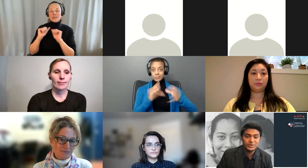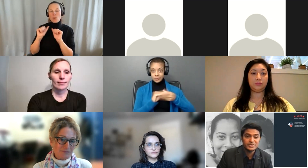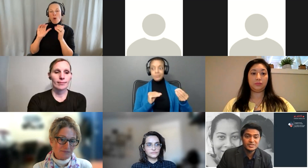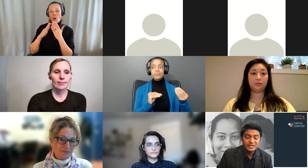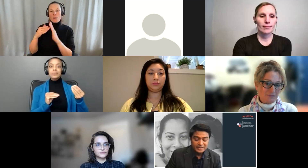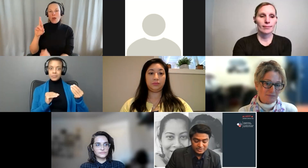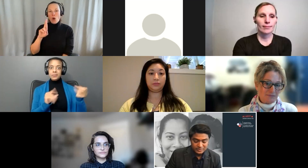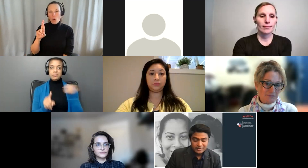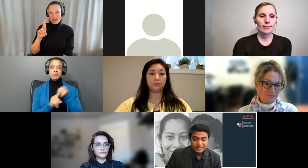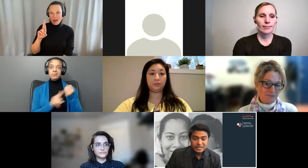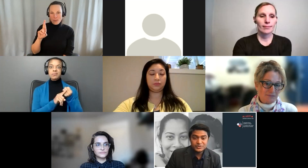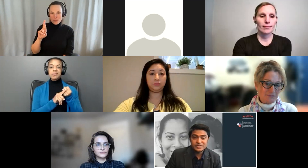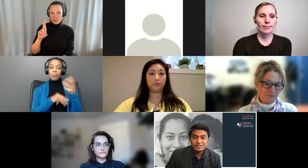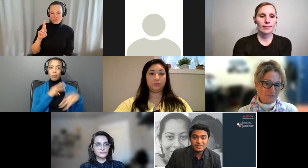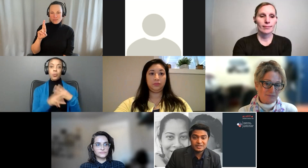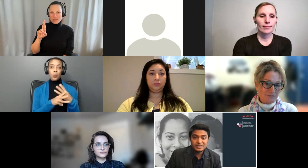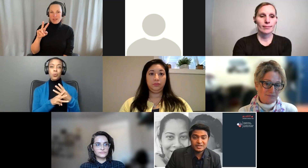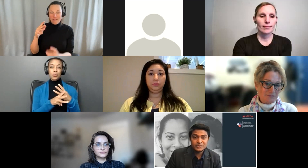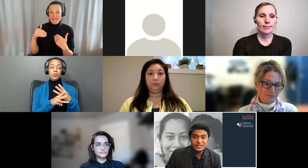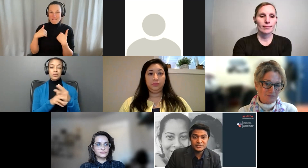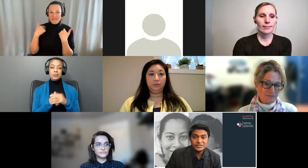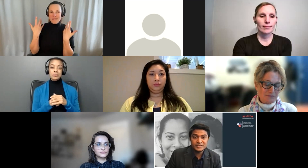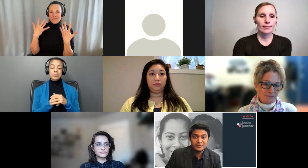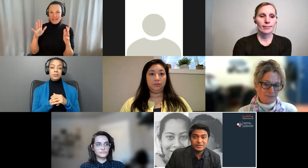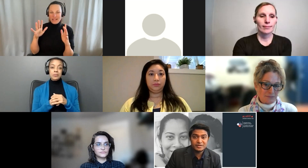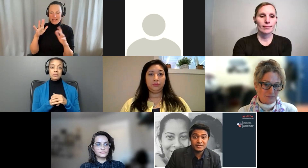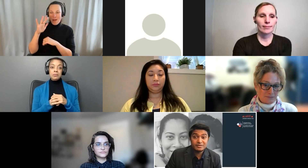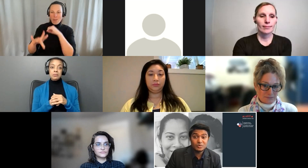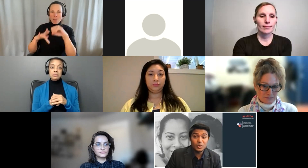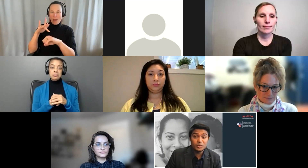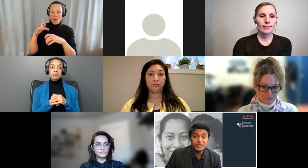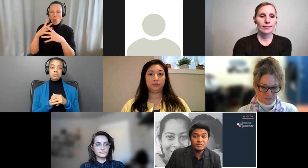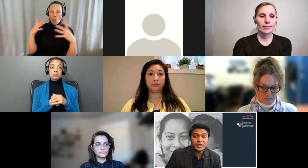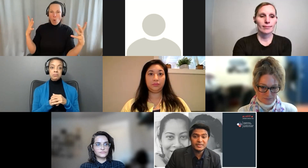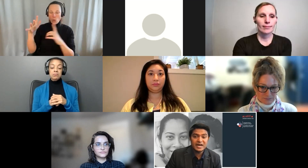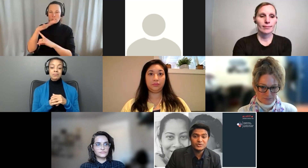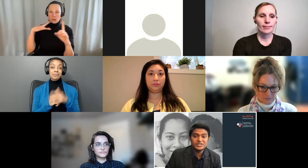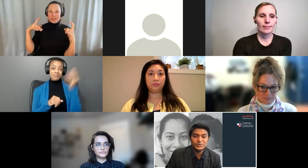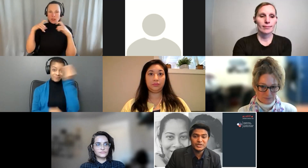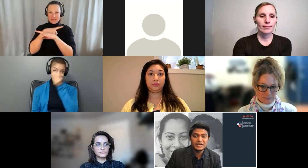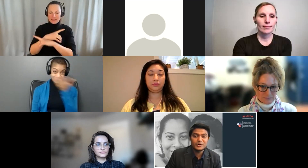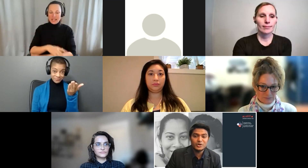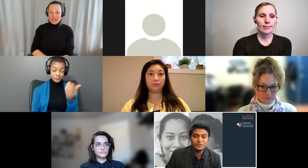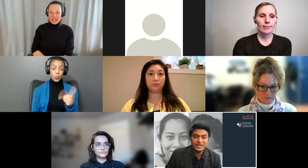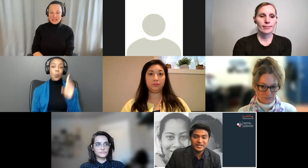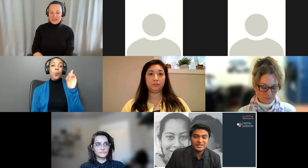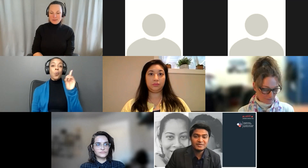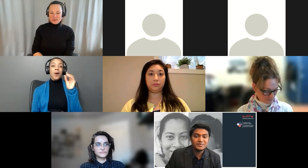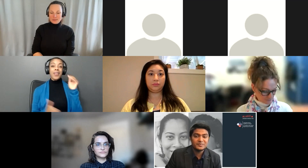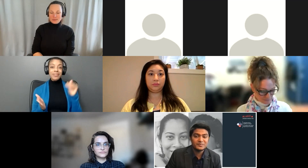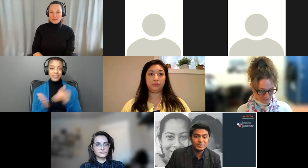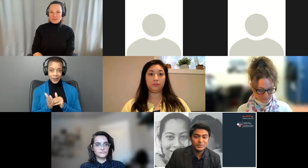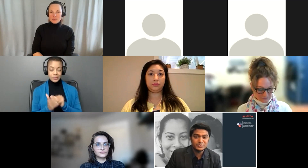et des difficultés que nous avons à travers le monde. J'aimerais partager avec vous qu'il y a